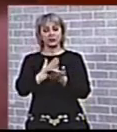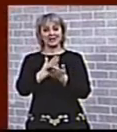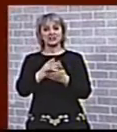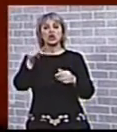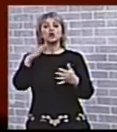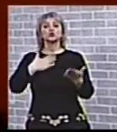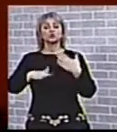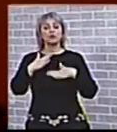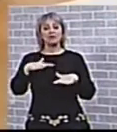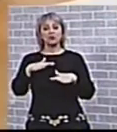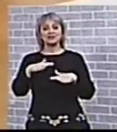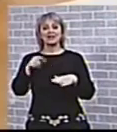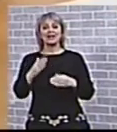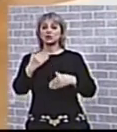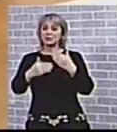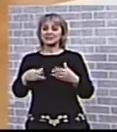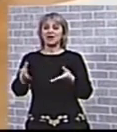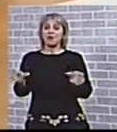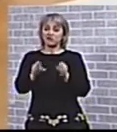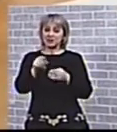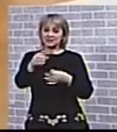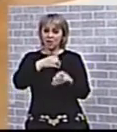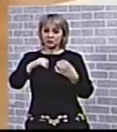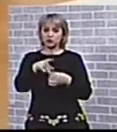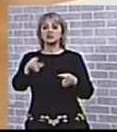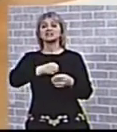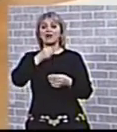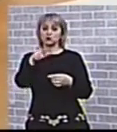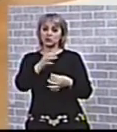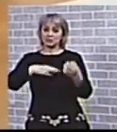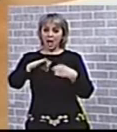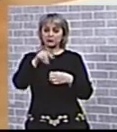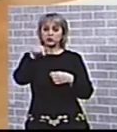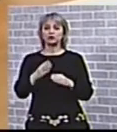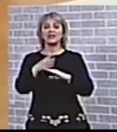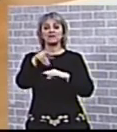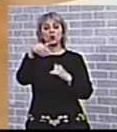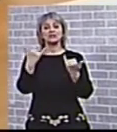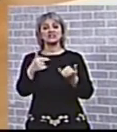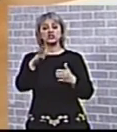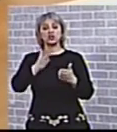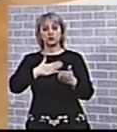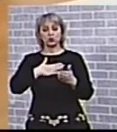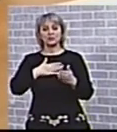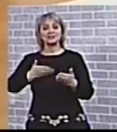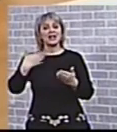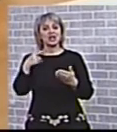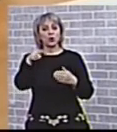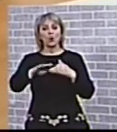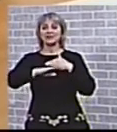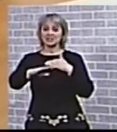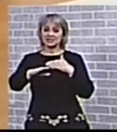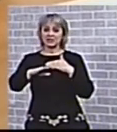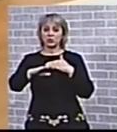С удовольствием идут на контакт на любой. Они и со взрослыми общаются. Они выходят сейчас у нас легко на